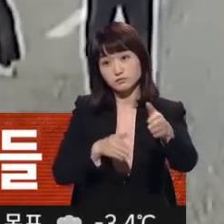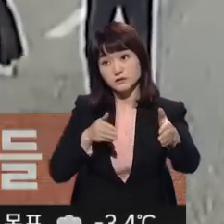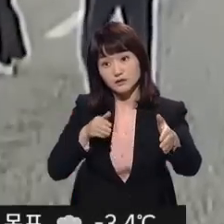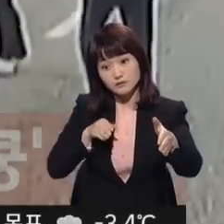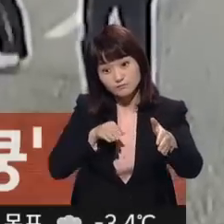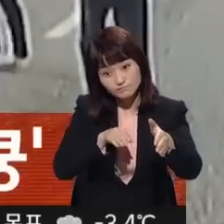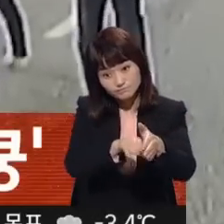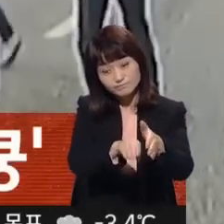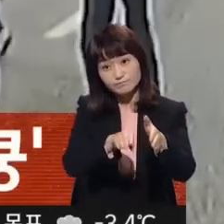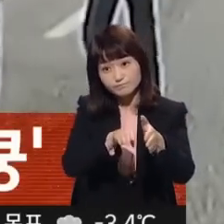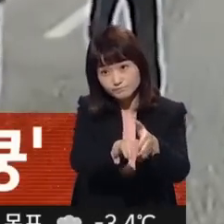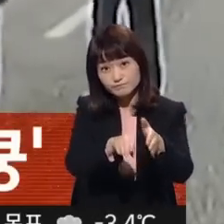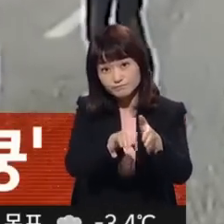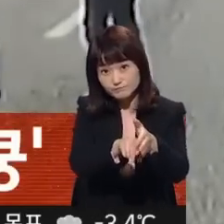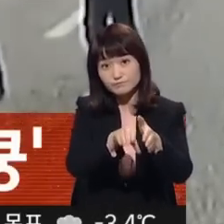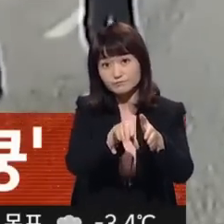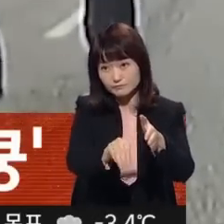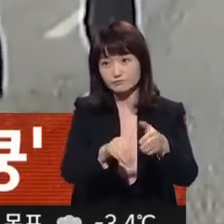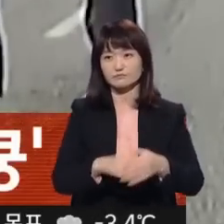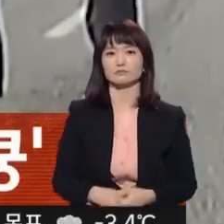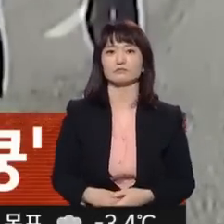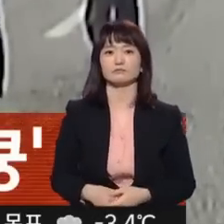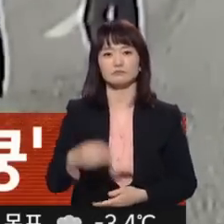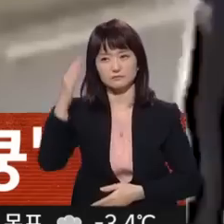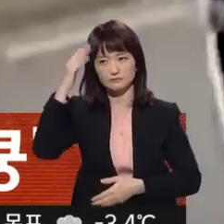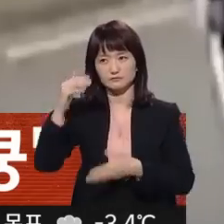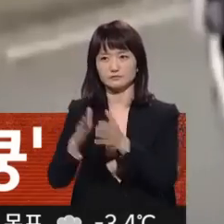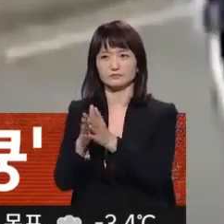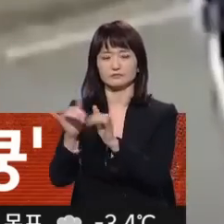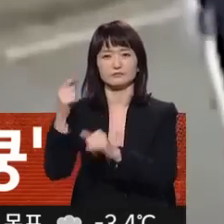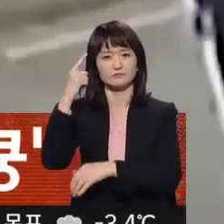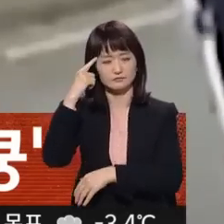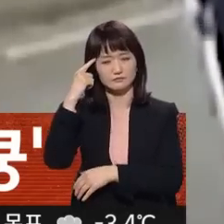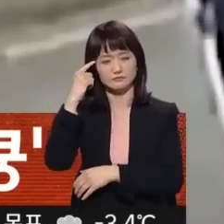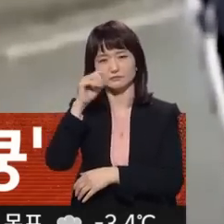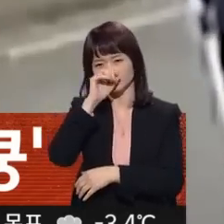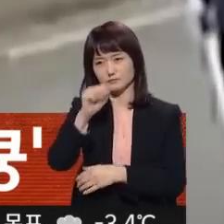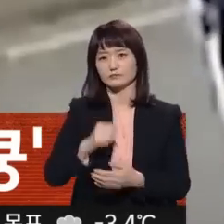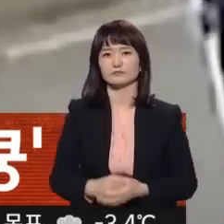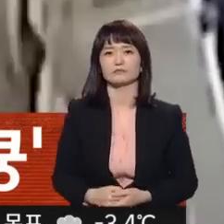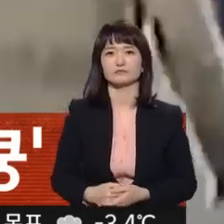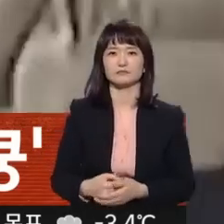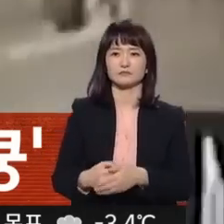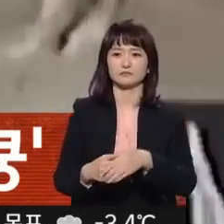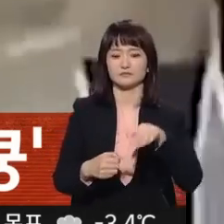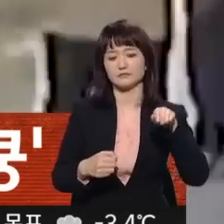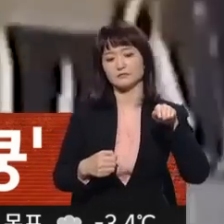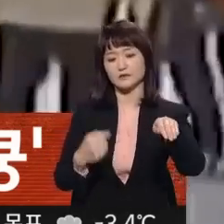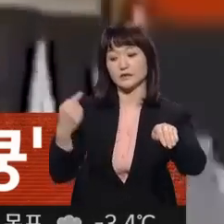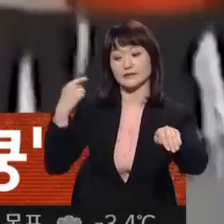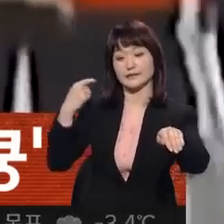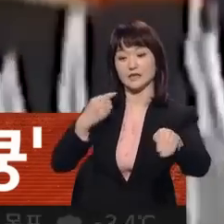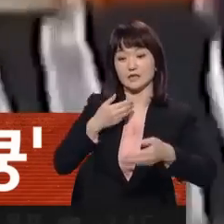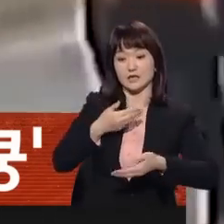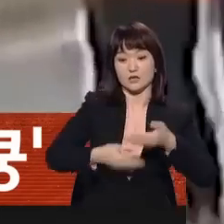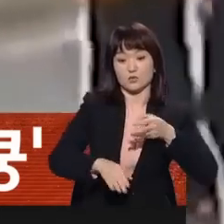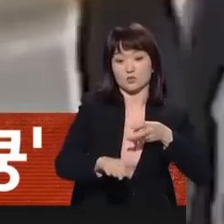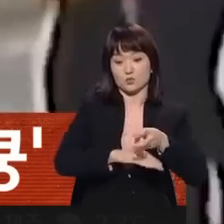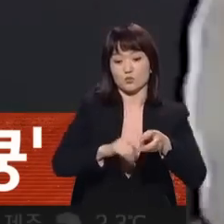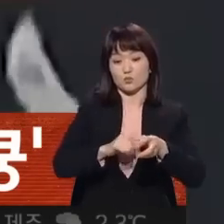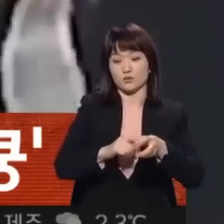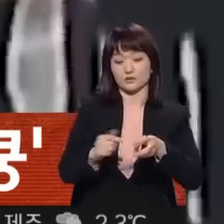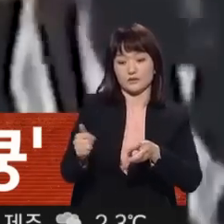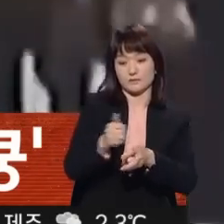수 있는데 야 역시 우리나라의 시민의식은 여전히 살아있습니다. 뒤에 있던 고속버스에 있는 이제 운전자랑 거기에